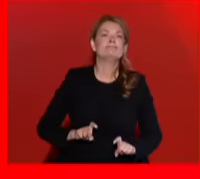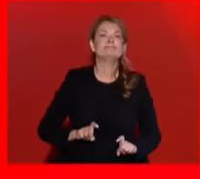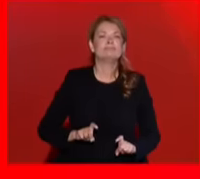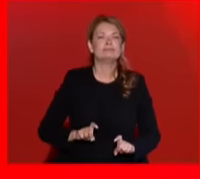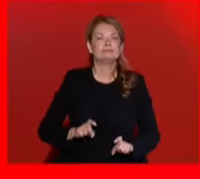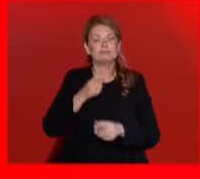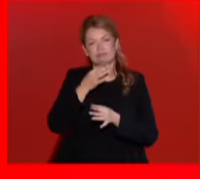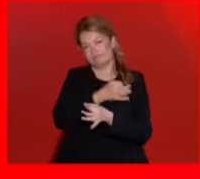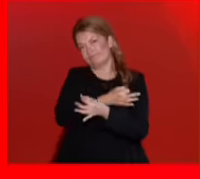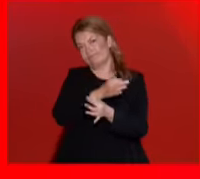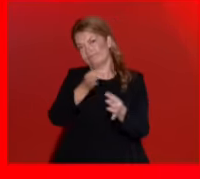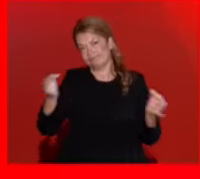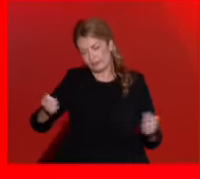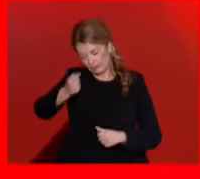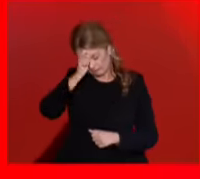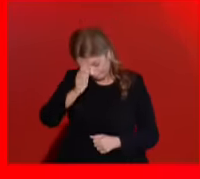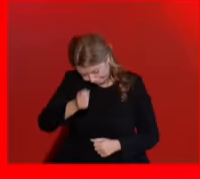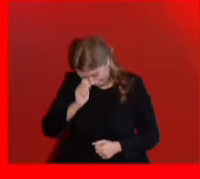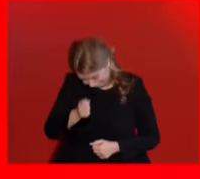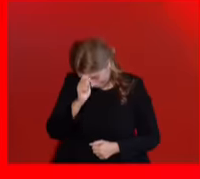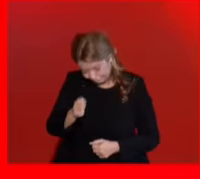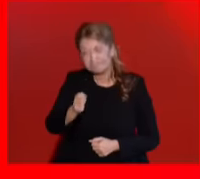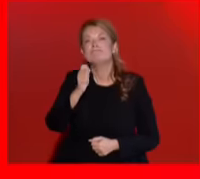να πούμε και να παραδεχτούμε